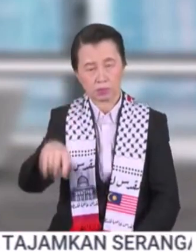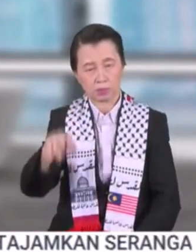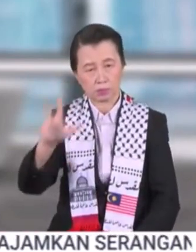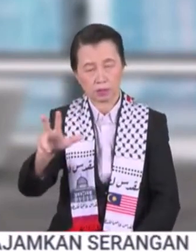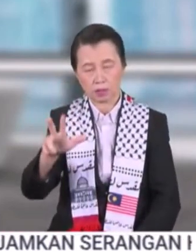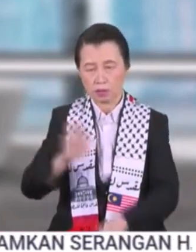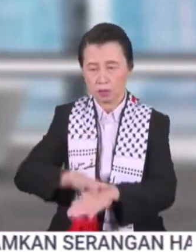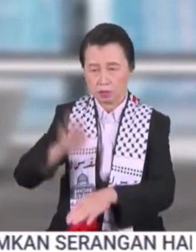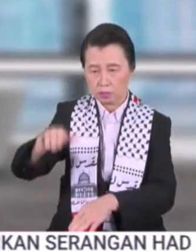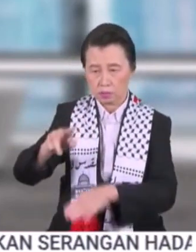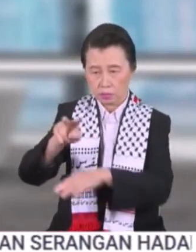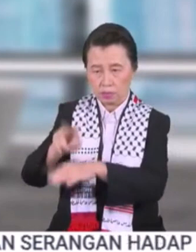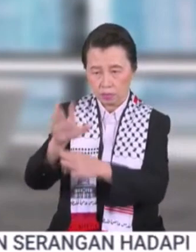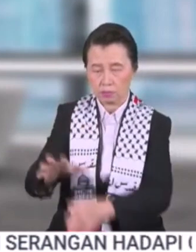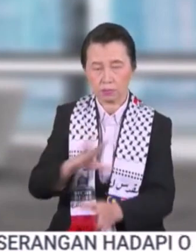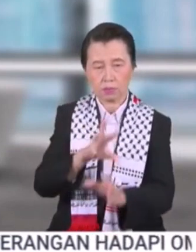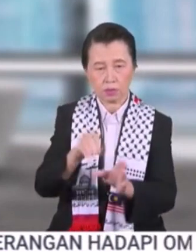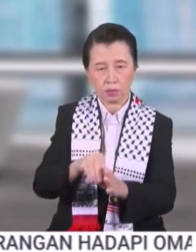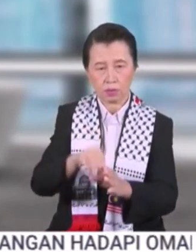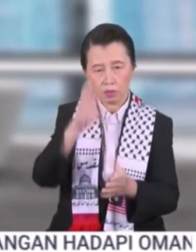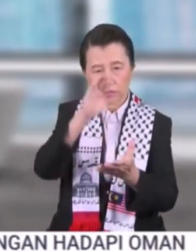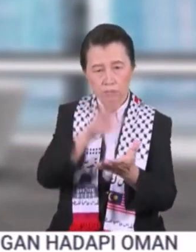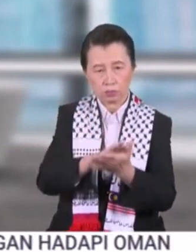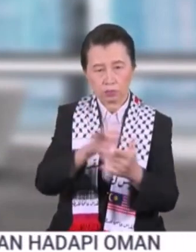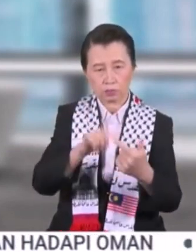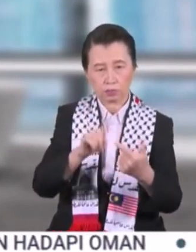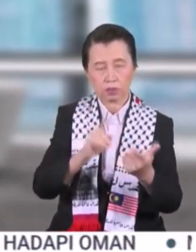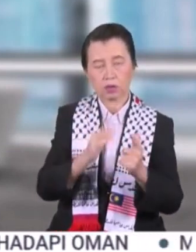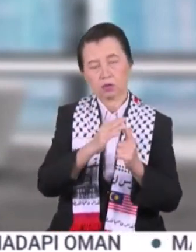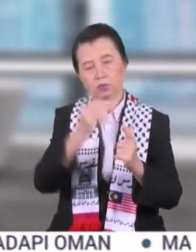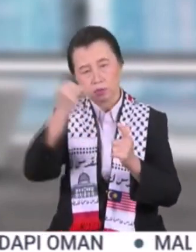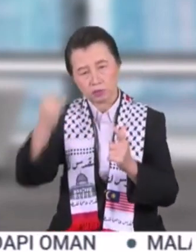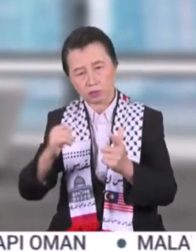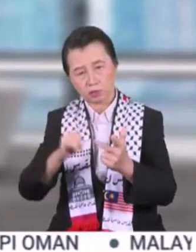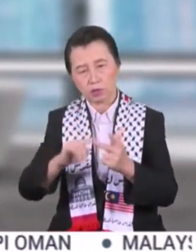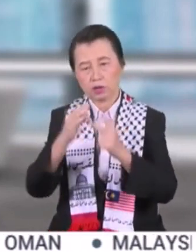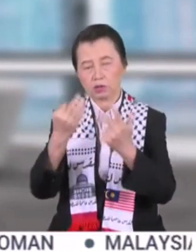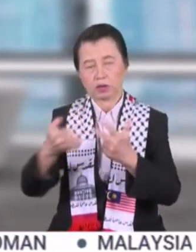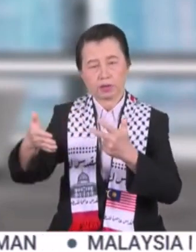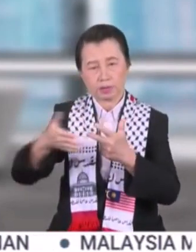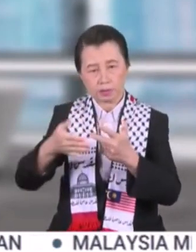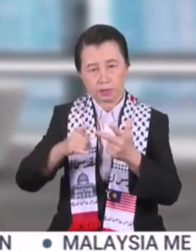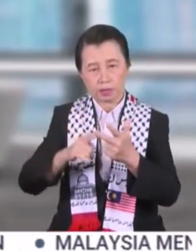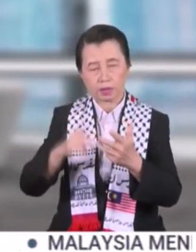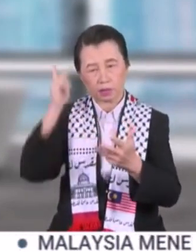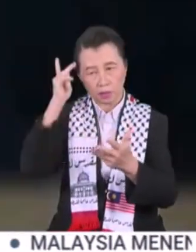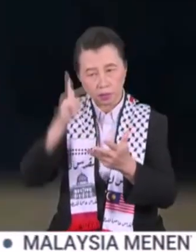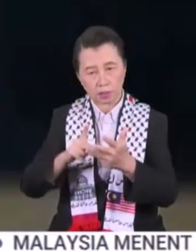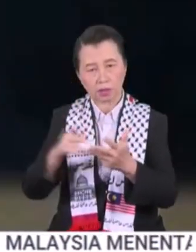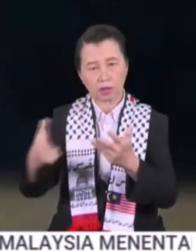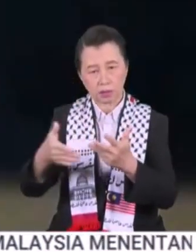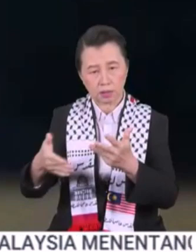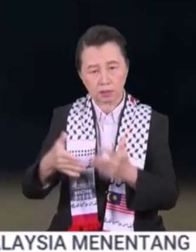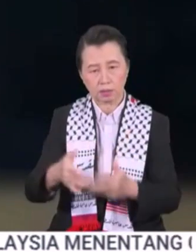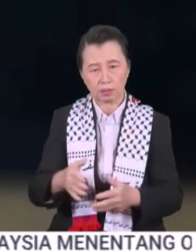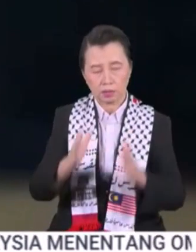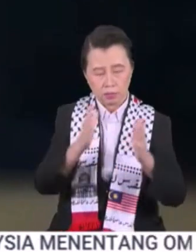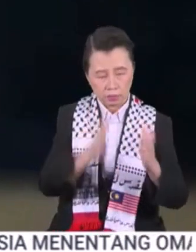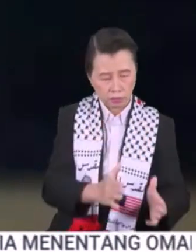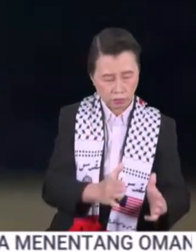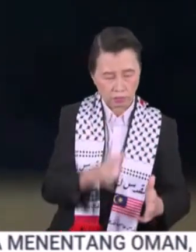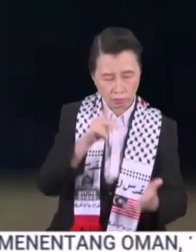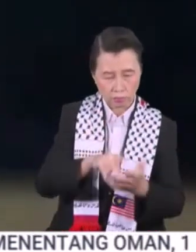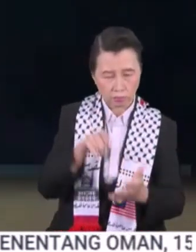Saksi yang dipanggil melibatkan suami suspek, jiran, keluarga terdekat dan kenalan rapat. Suspek yang berusia 32 tahun itu juga